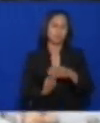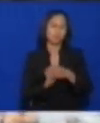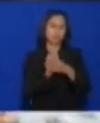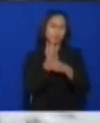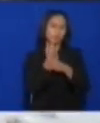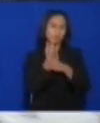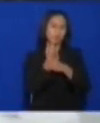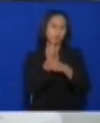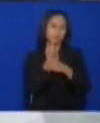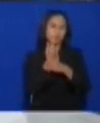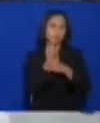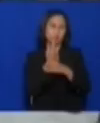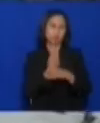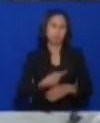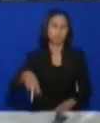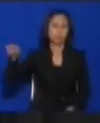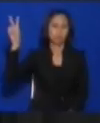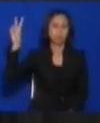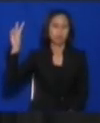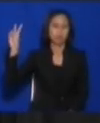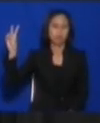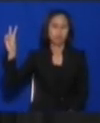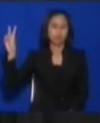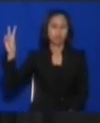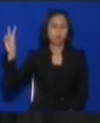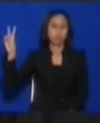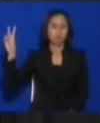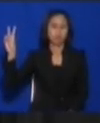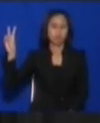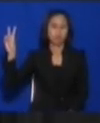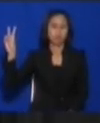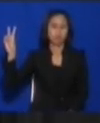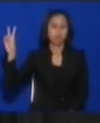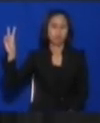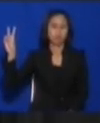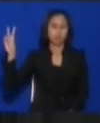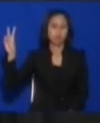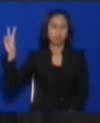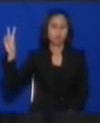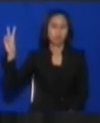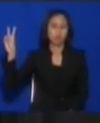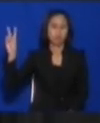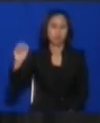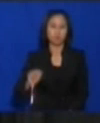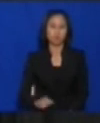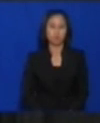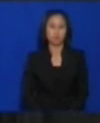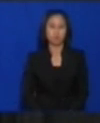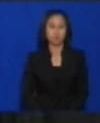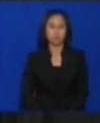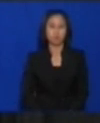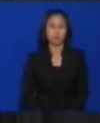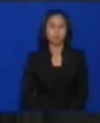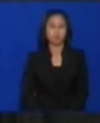paparan visi misi yang terkait dengan tema debat oleh paslon nomor 23 menit